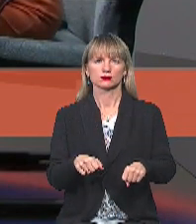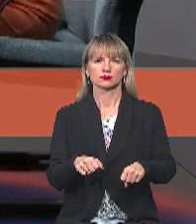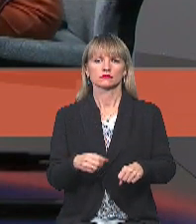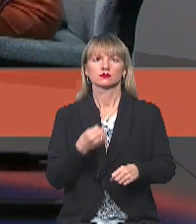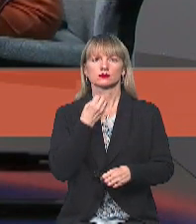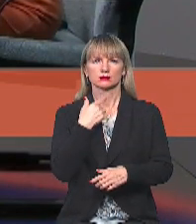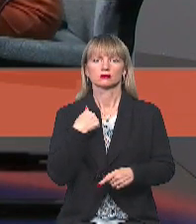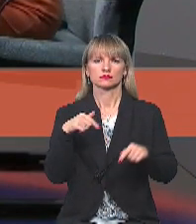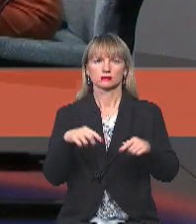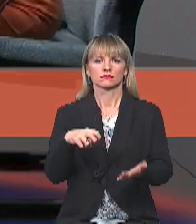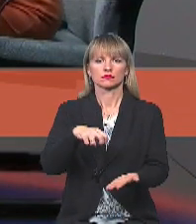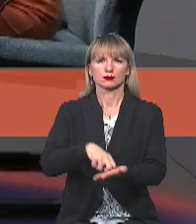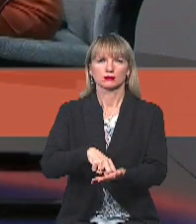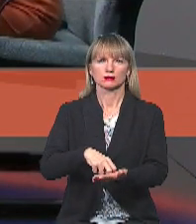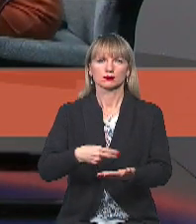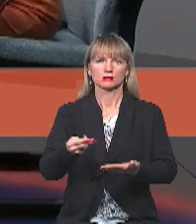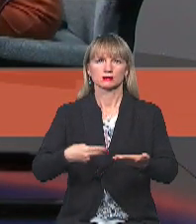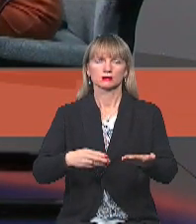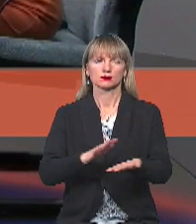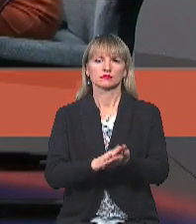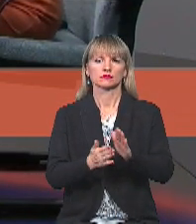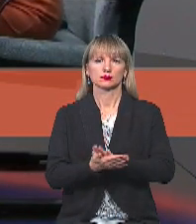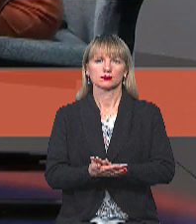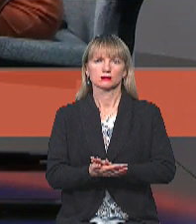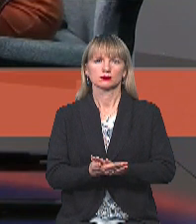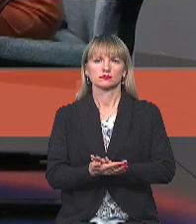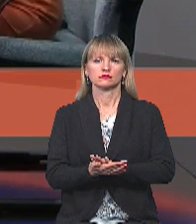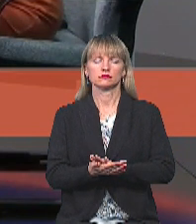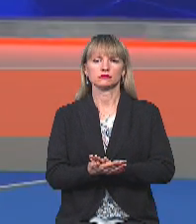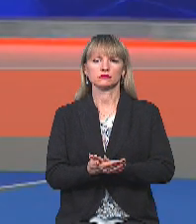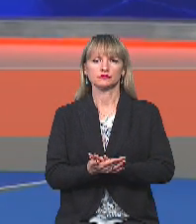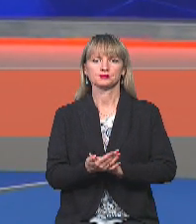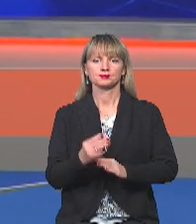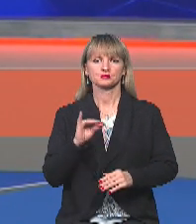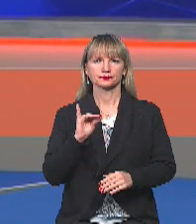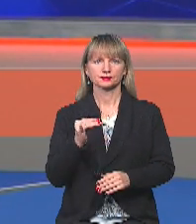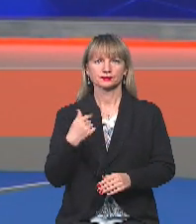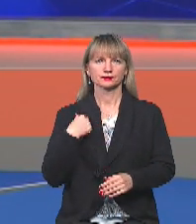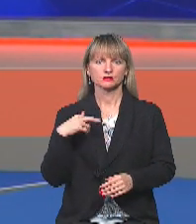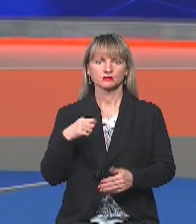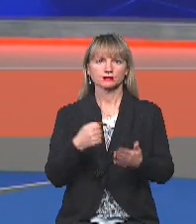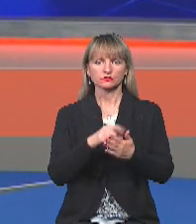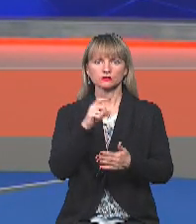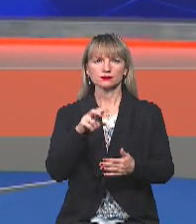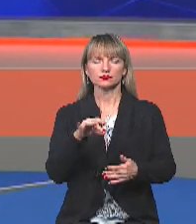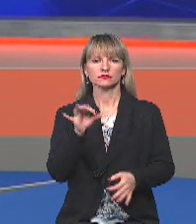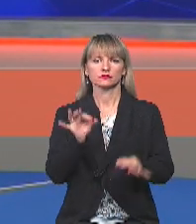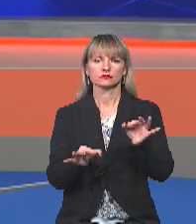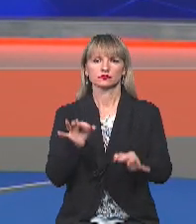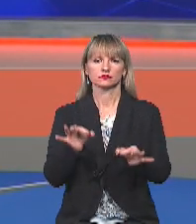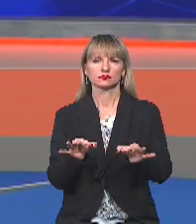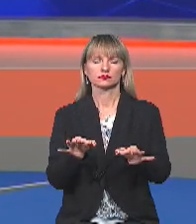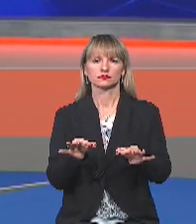добре, ми тут на колінах склали угоду». І зайшла до зали суду.